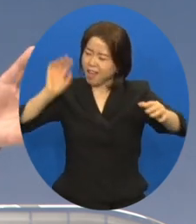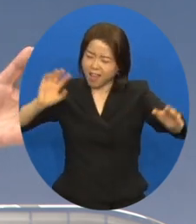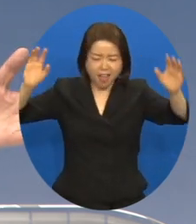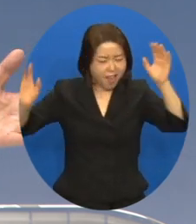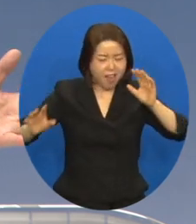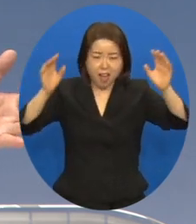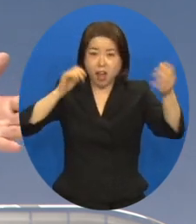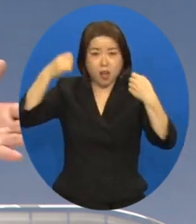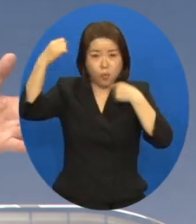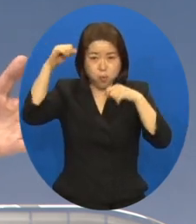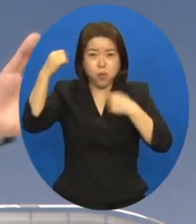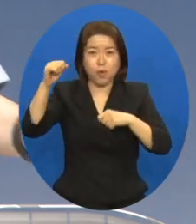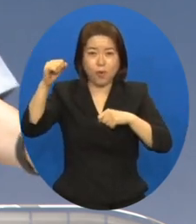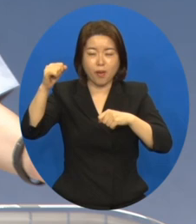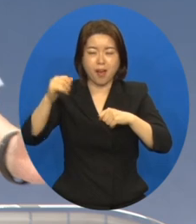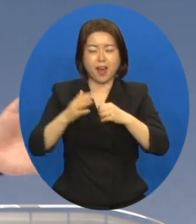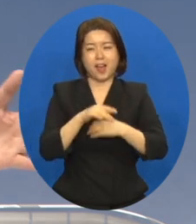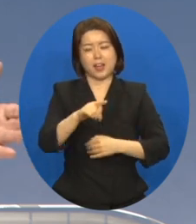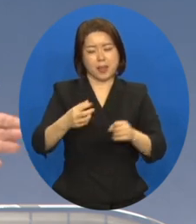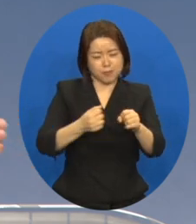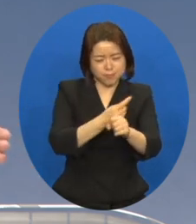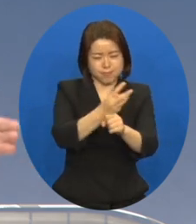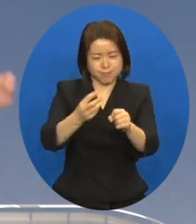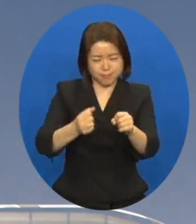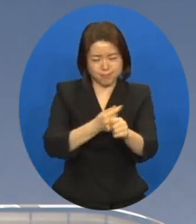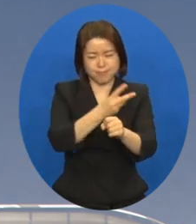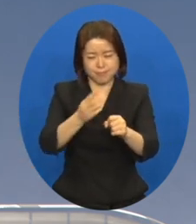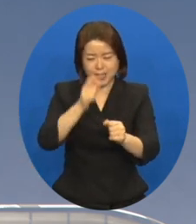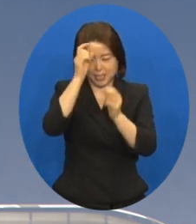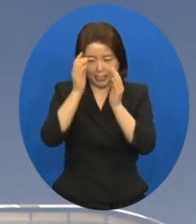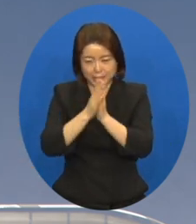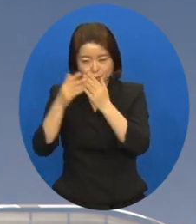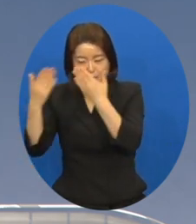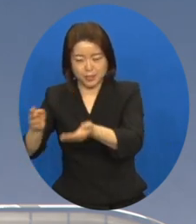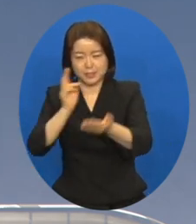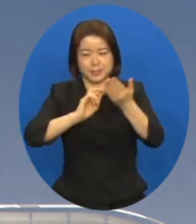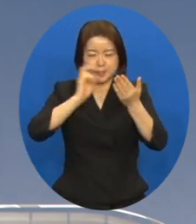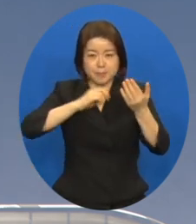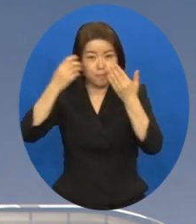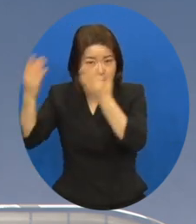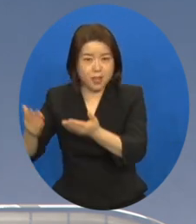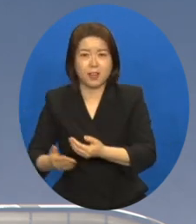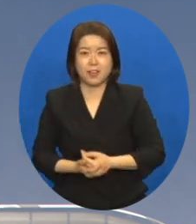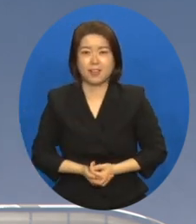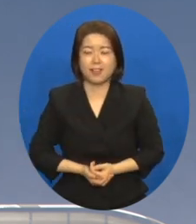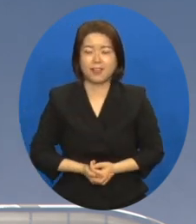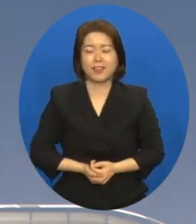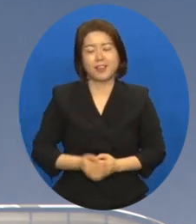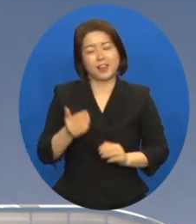추고 그렇게 몇 시간을 기도하고 찬송하고 그리고는